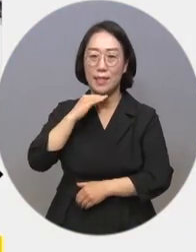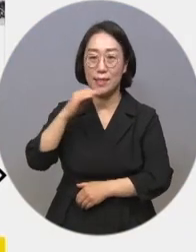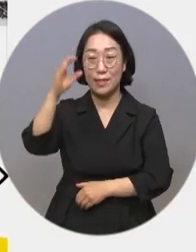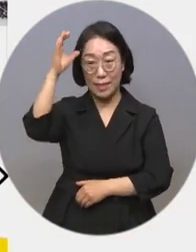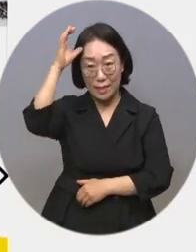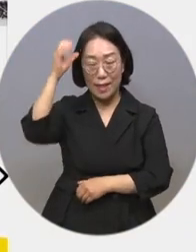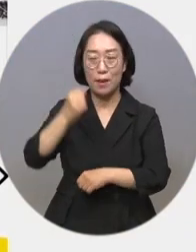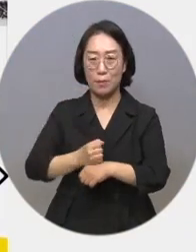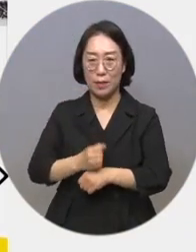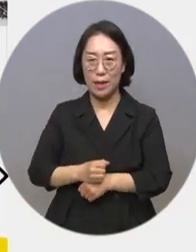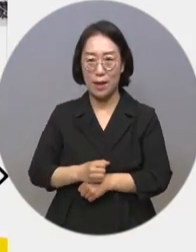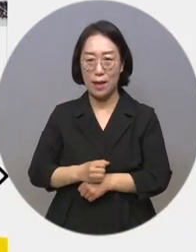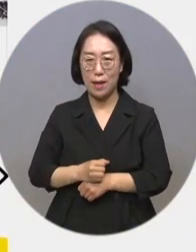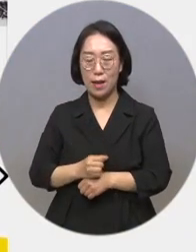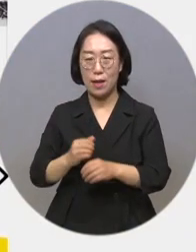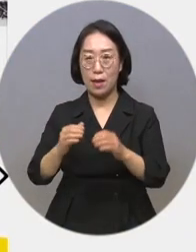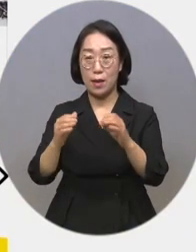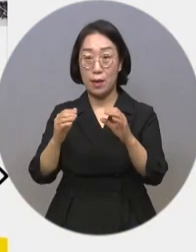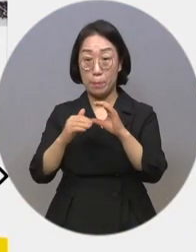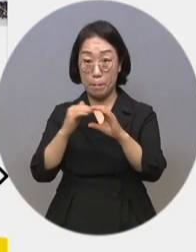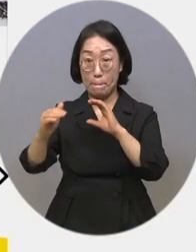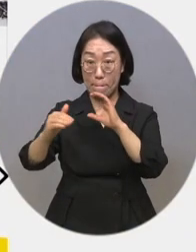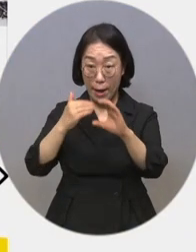홈페이지 또는 전자우편